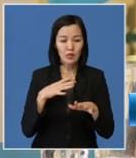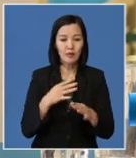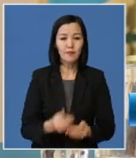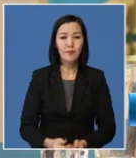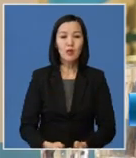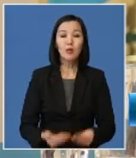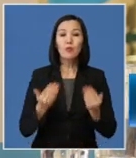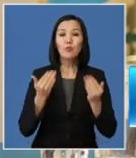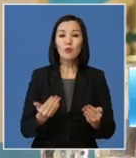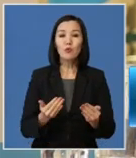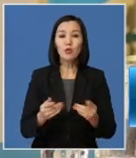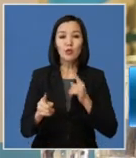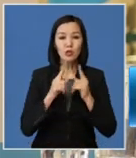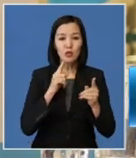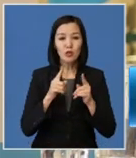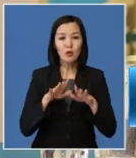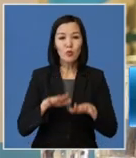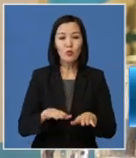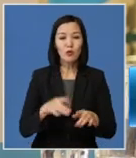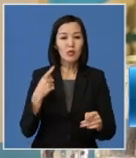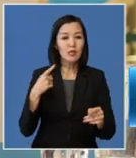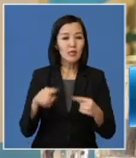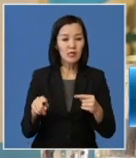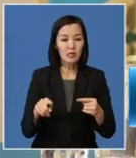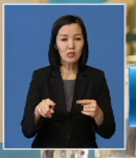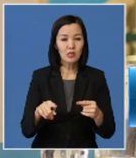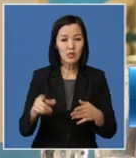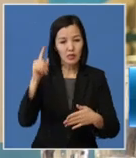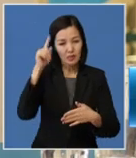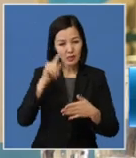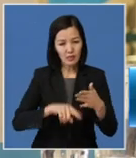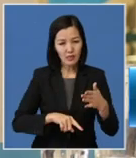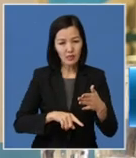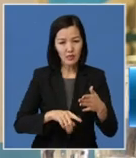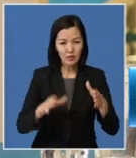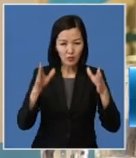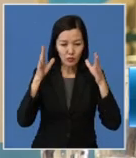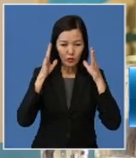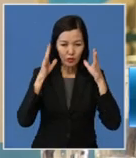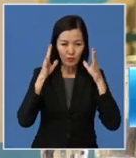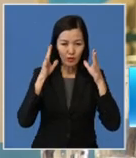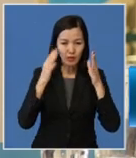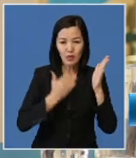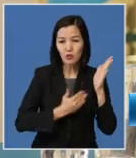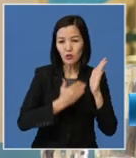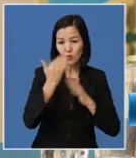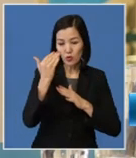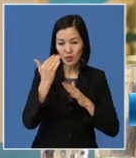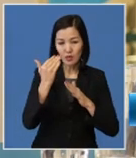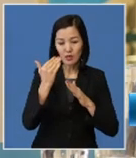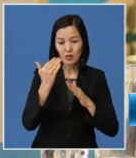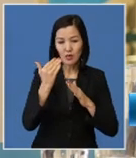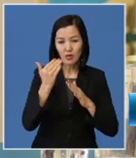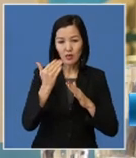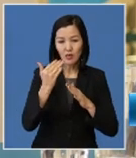алар орны ерекше, себебі дін қай уақытта да ол өзінің биік дәрежесін жоғалтқан емес, қай